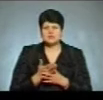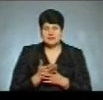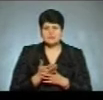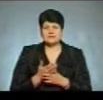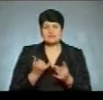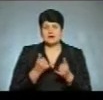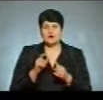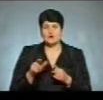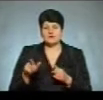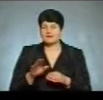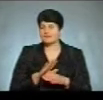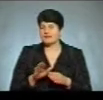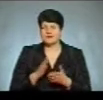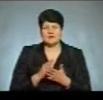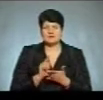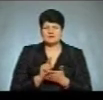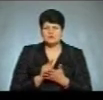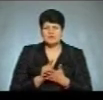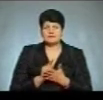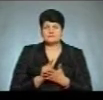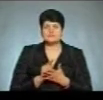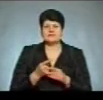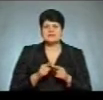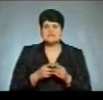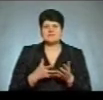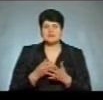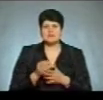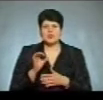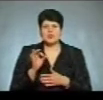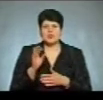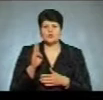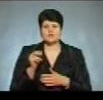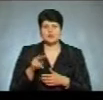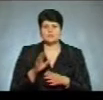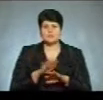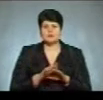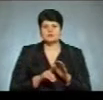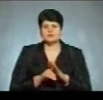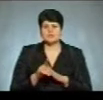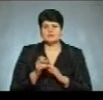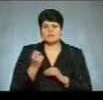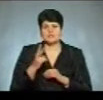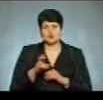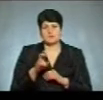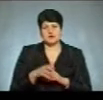тим, для громадян, які не є пенсіонерами, то така виплата через Ощадбанк розпочнеться після 12